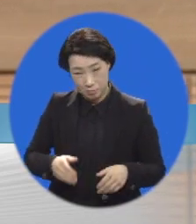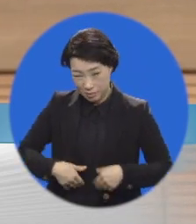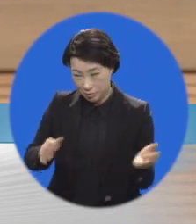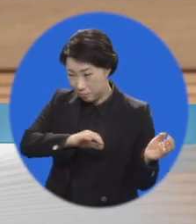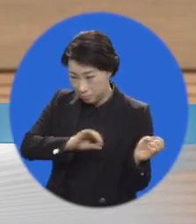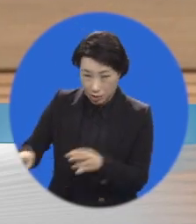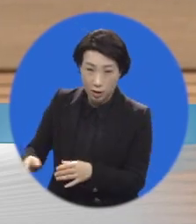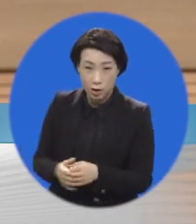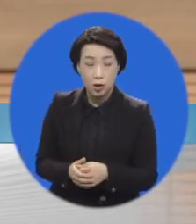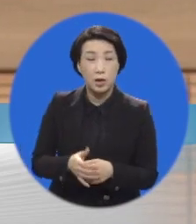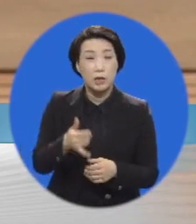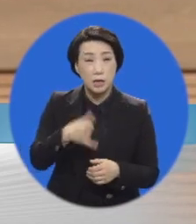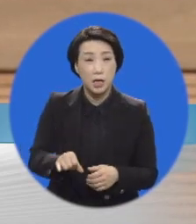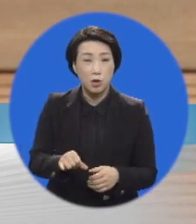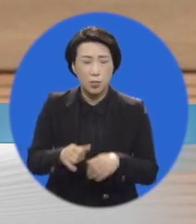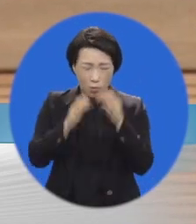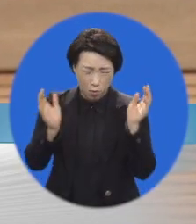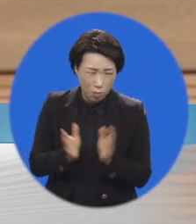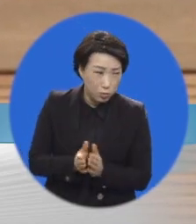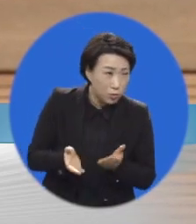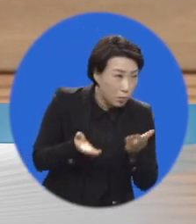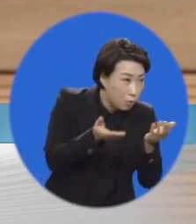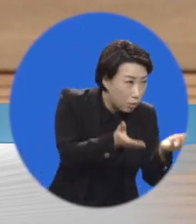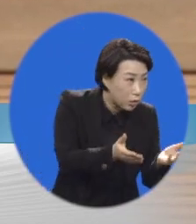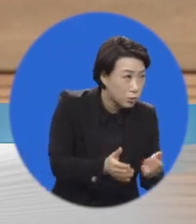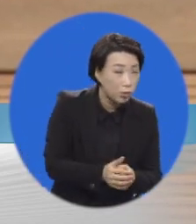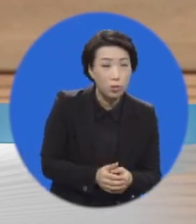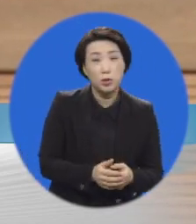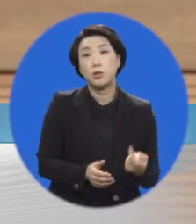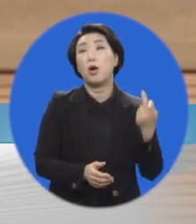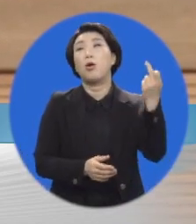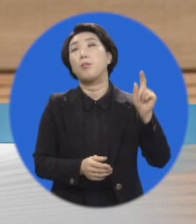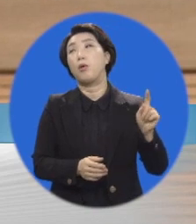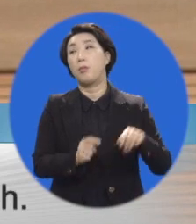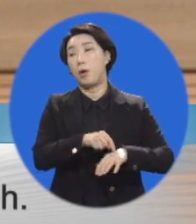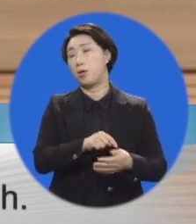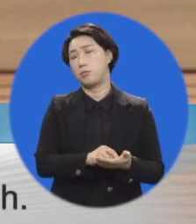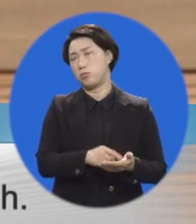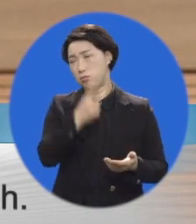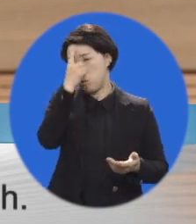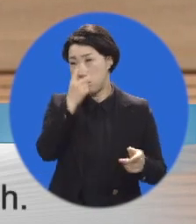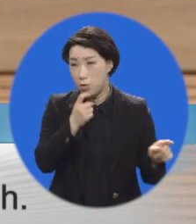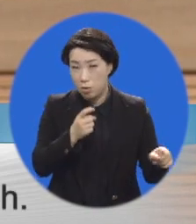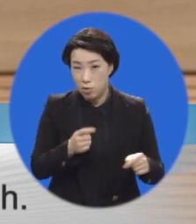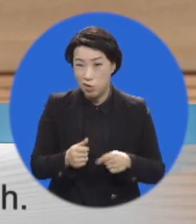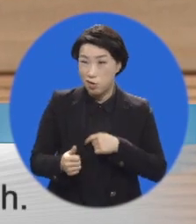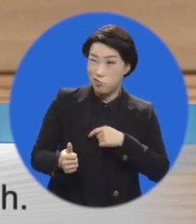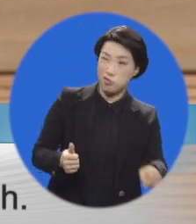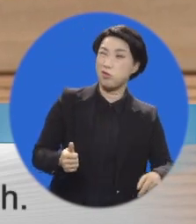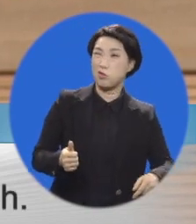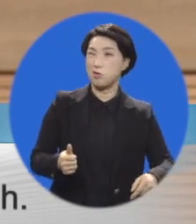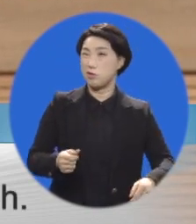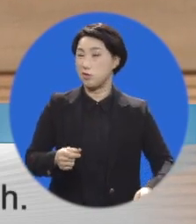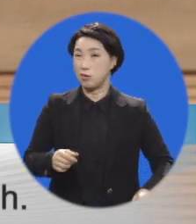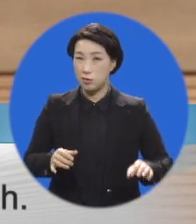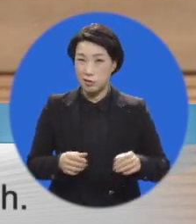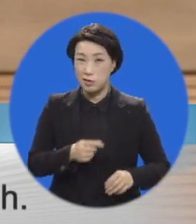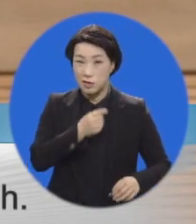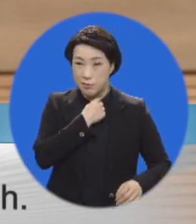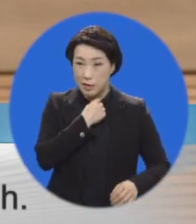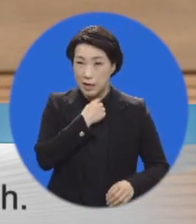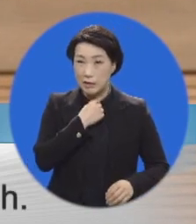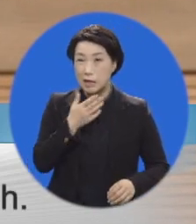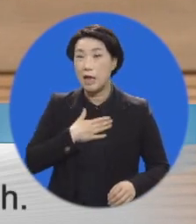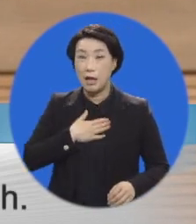다 보내서 해도 마음이 야곱이가 에서가 마음이 안 놀아서 그냥 죽여야 되는 거야. 막 이놈의 새끼가